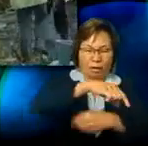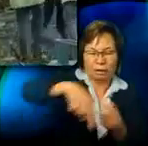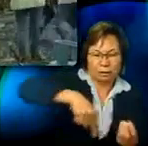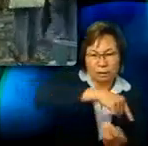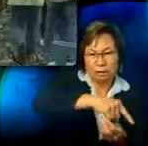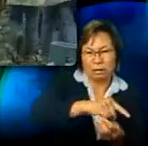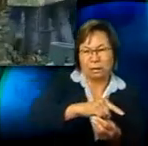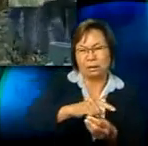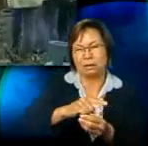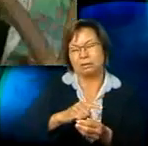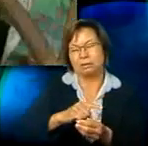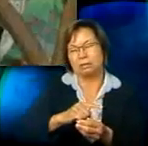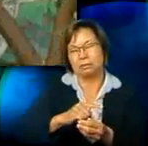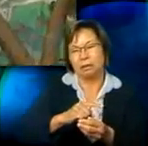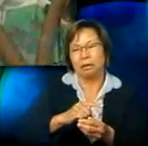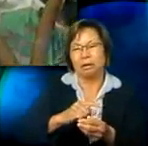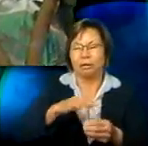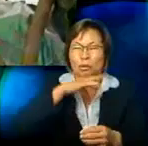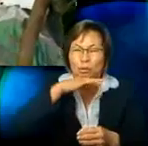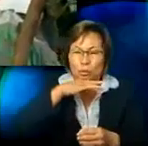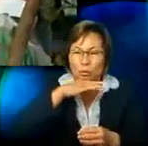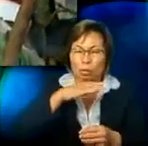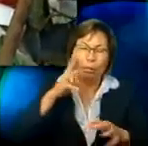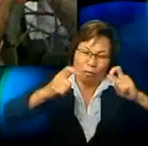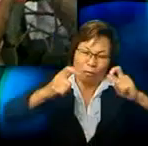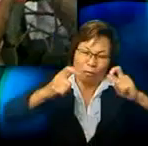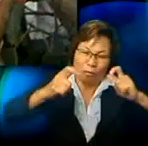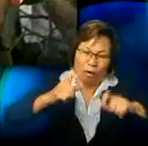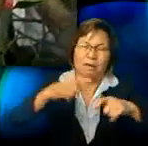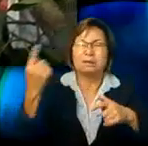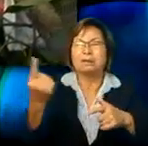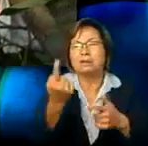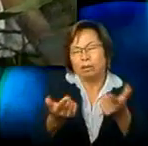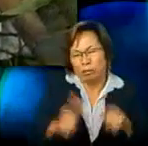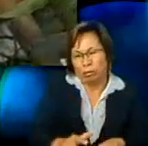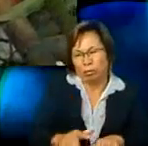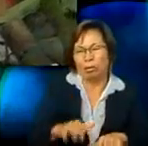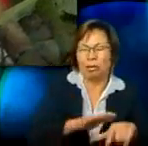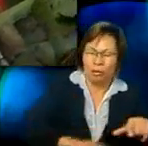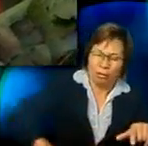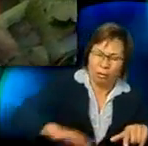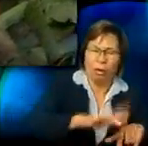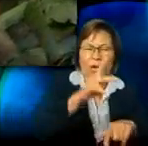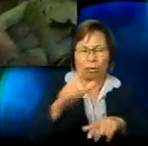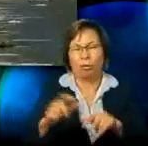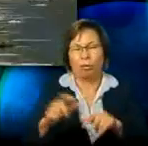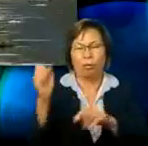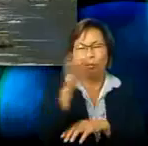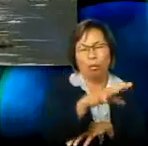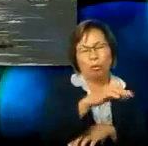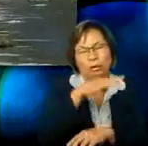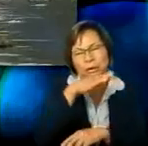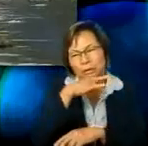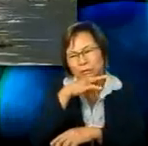Alam sekitar yang tercemar boleh menyebabkan banjir kilat yang sering terjadi di negara kita, terutama di sekitar Lembah Kelang.